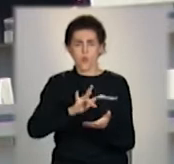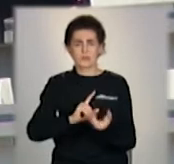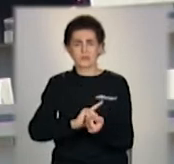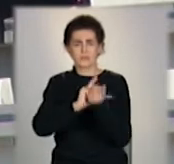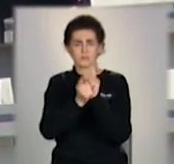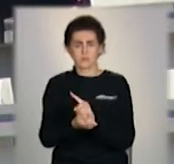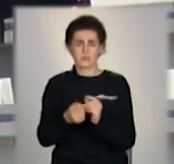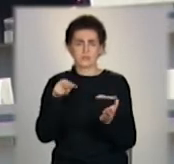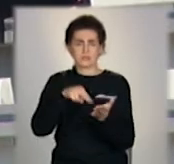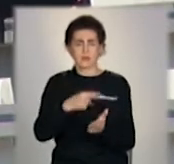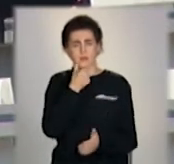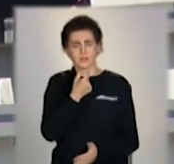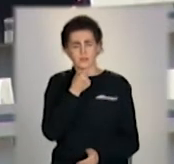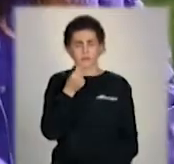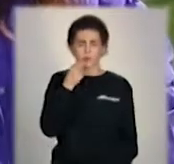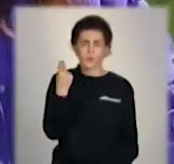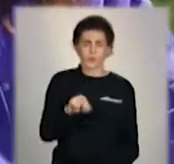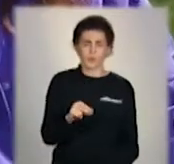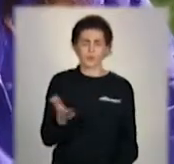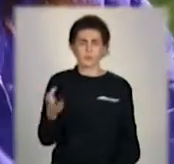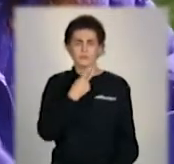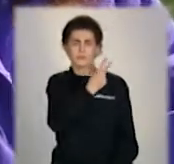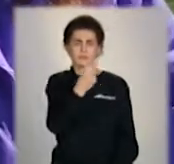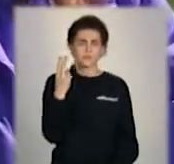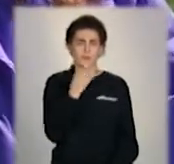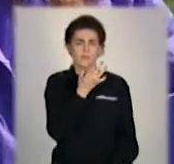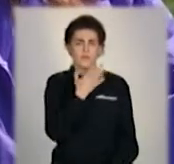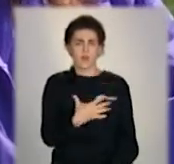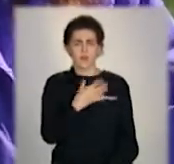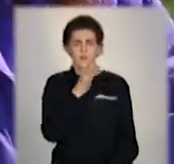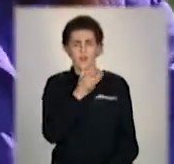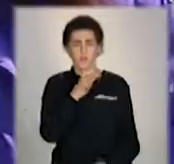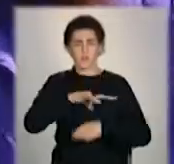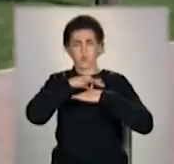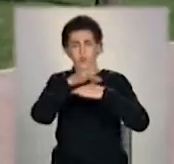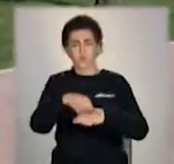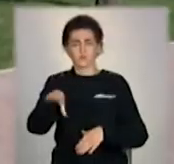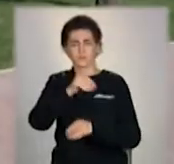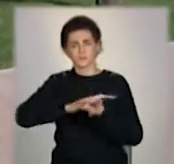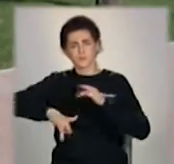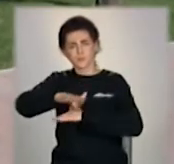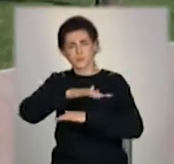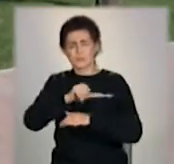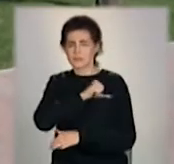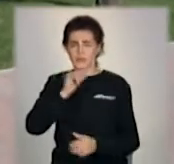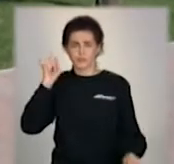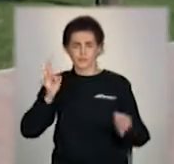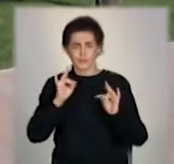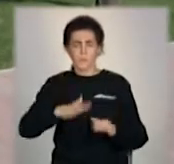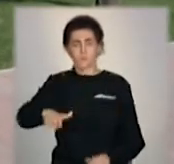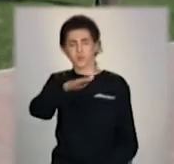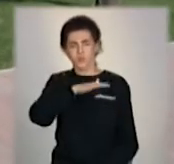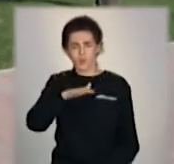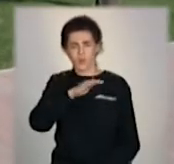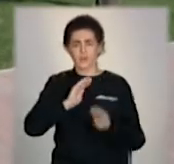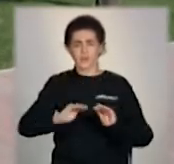намного красивіше і краще. Тут і хочеться наоборот час проводити, і тут багато народу. Найгучніше місце на площі